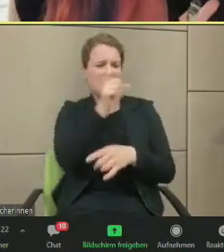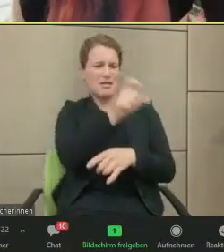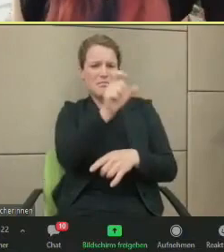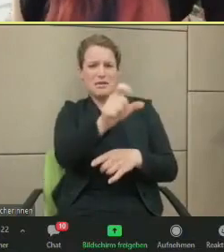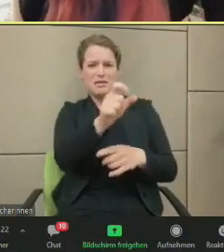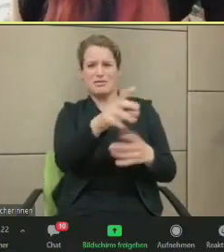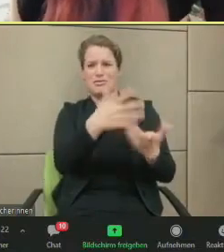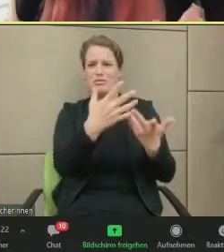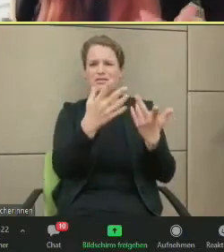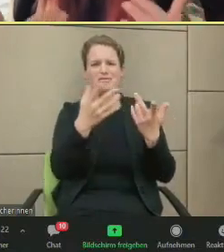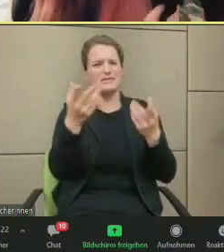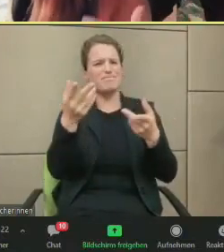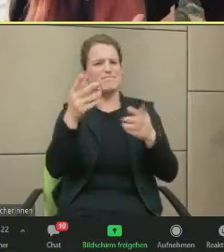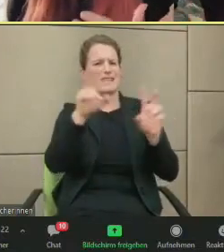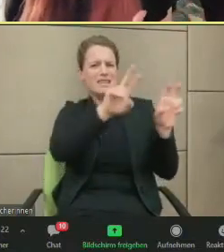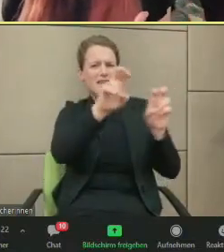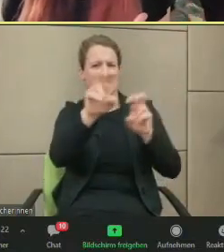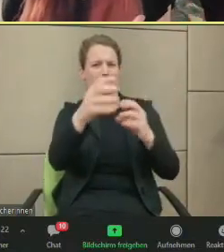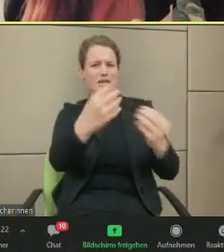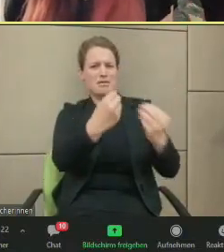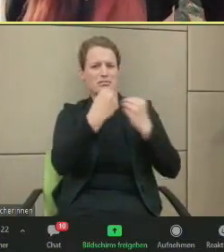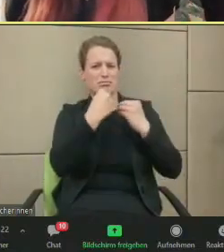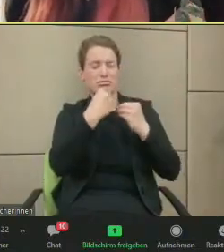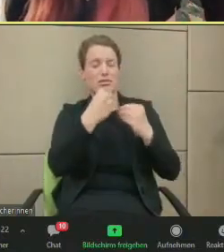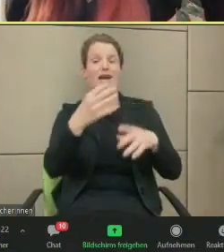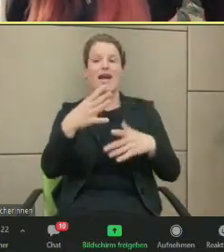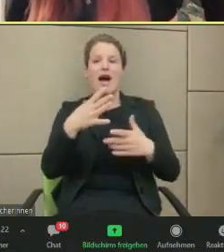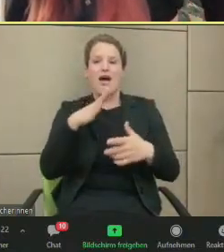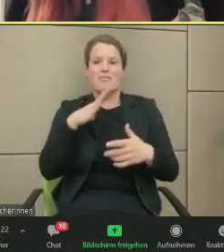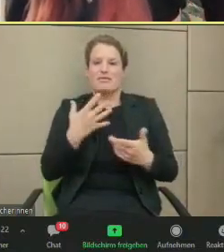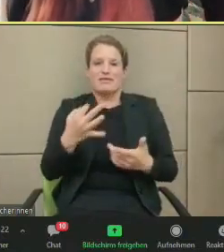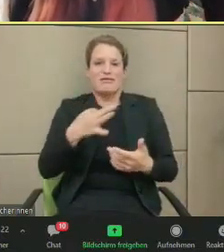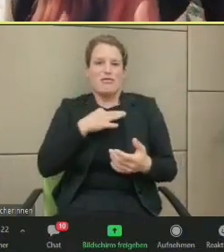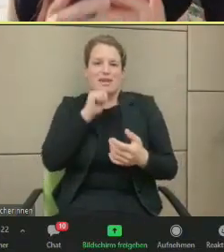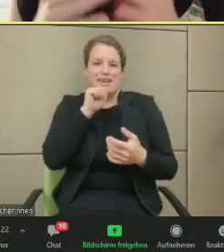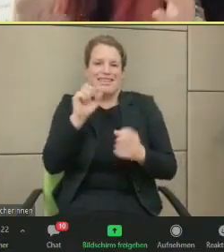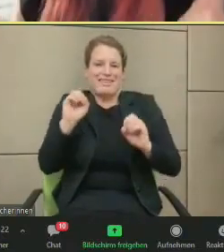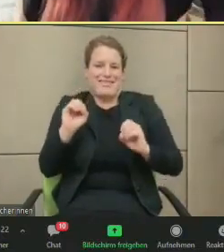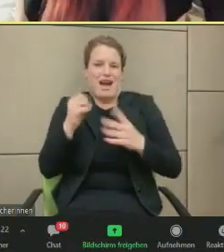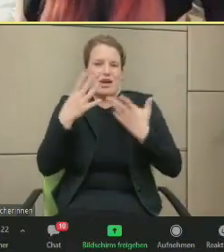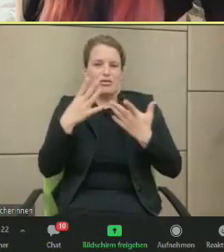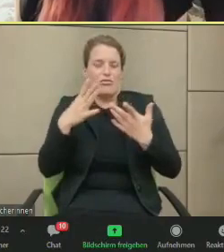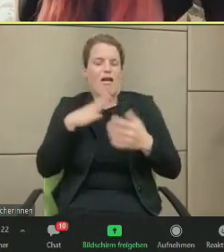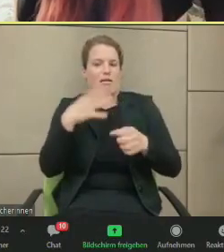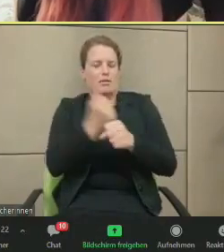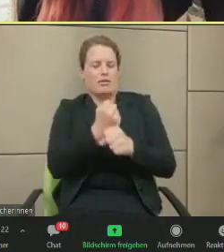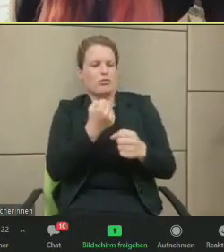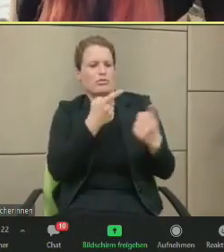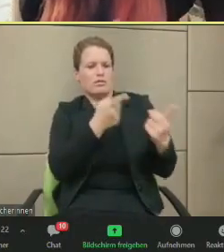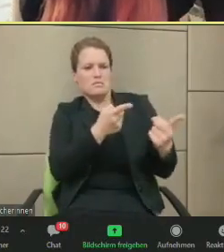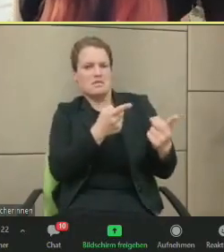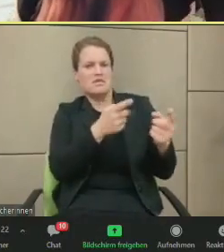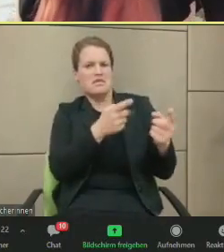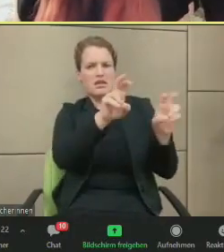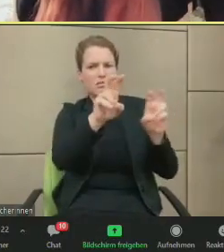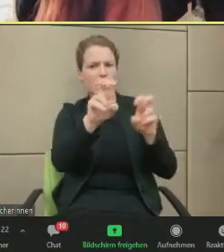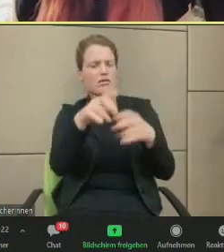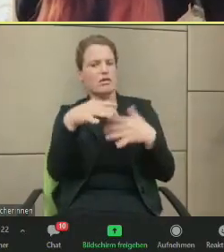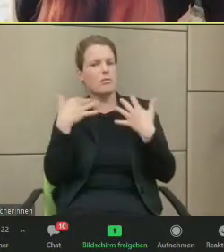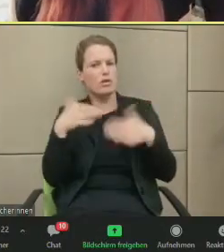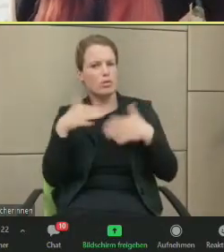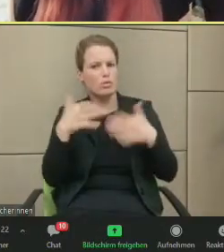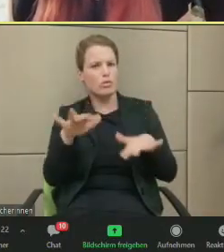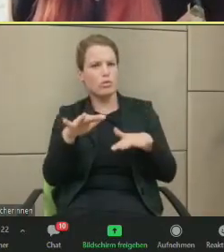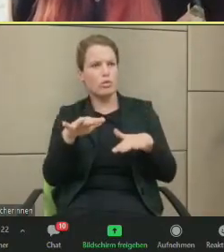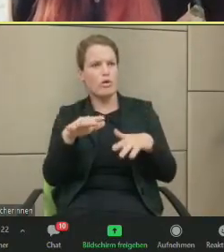von Lebensrealitäten, die nicht meine Realität, Lebensrealitäten sind, aber die mir die Augen geöffnet haben. Und eben weil es so nahbar ist und so